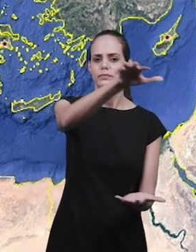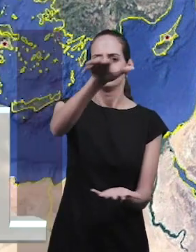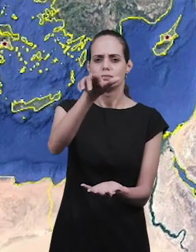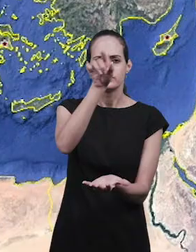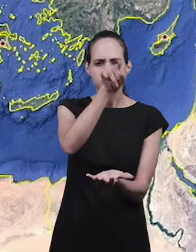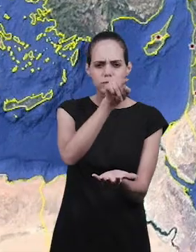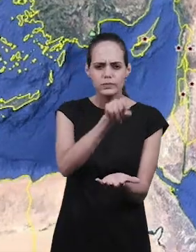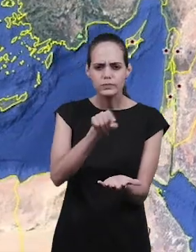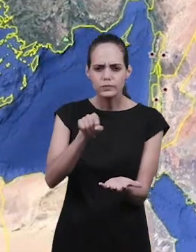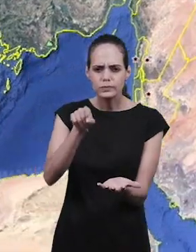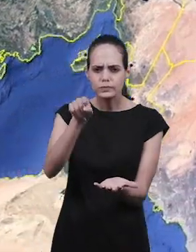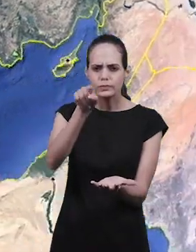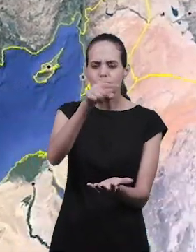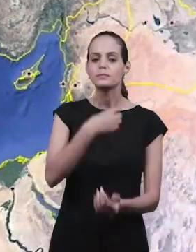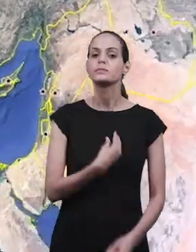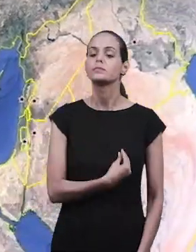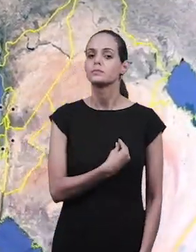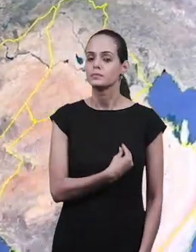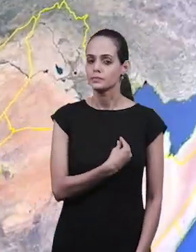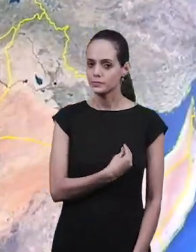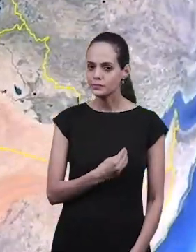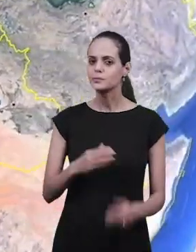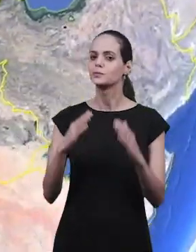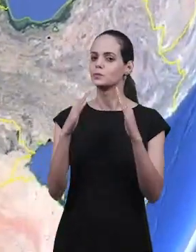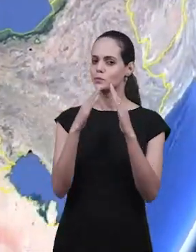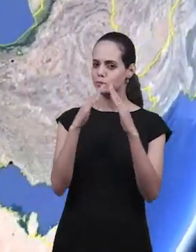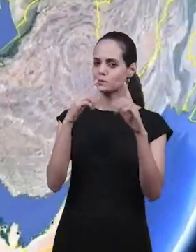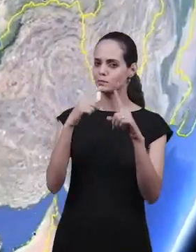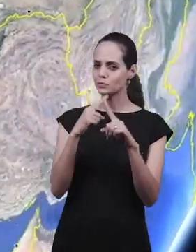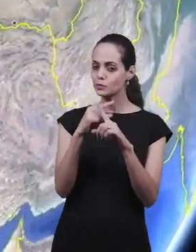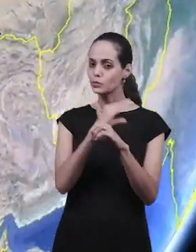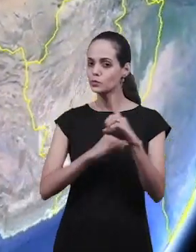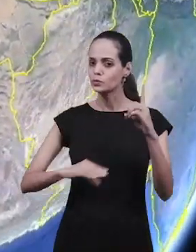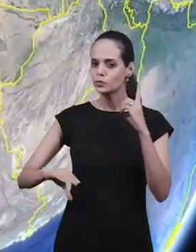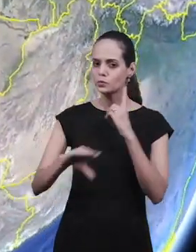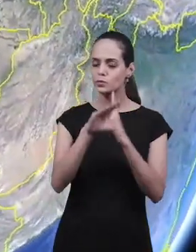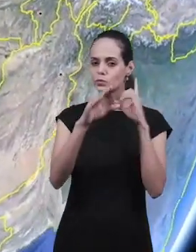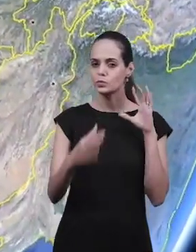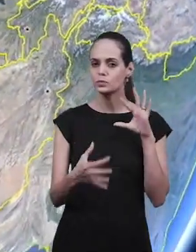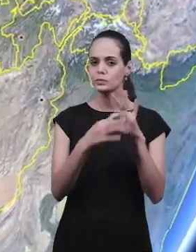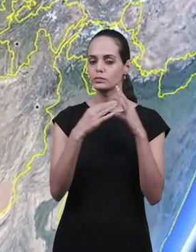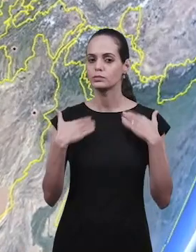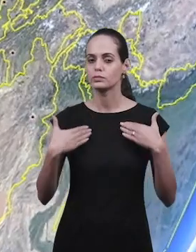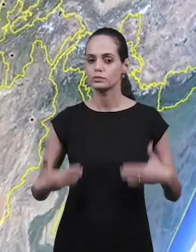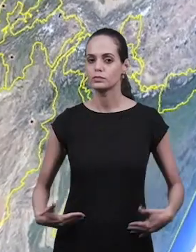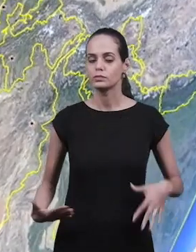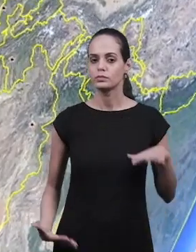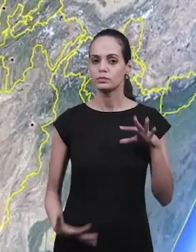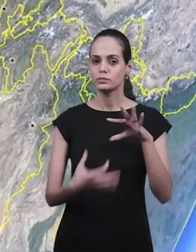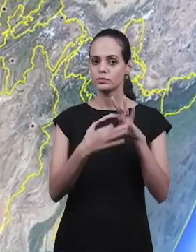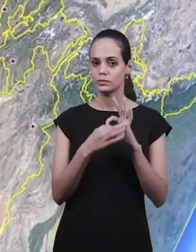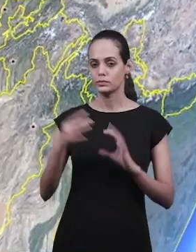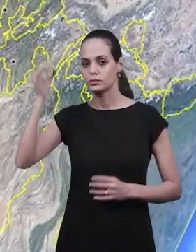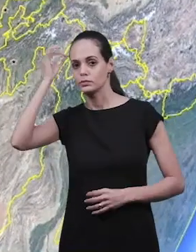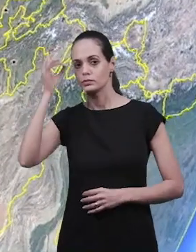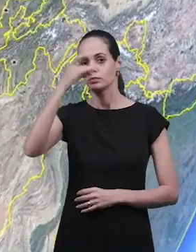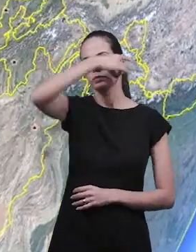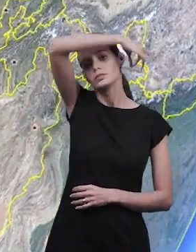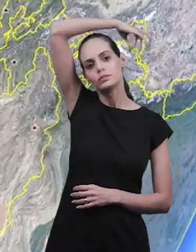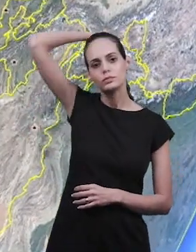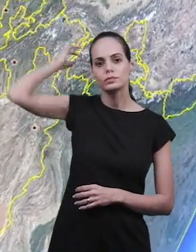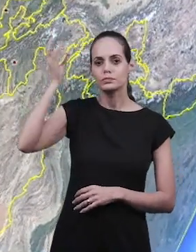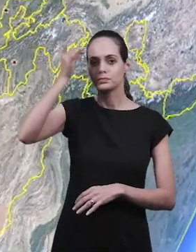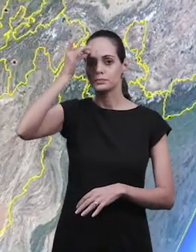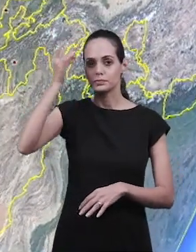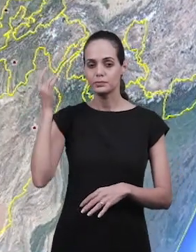Des frères et sœurs de toutes les parties du monde participent d'un même culte, ensemble, dans un même corps et dans un même